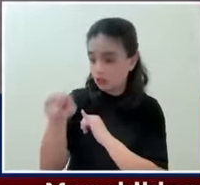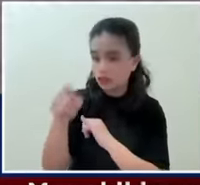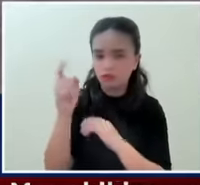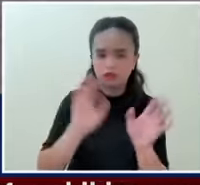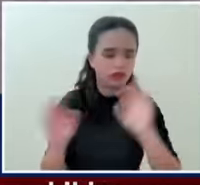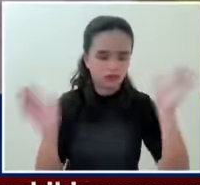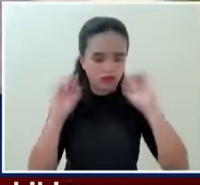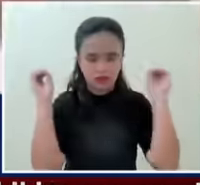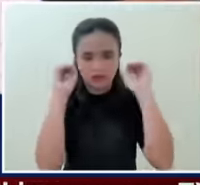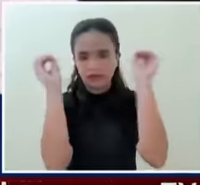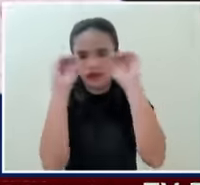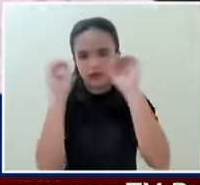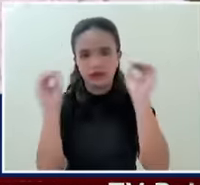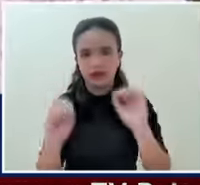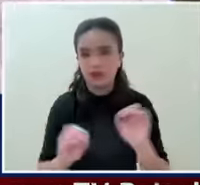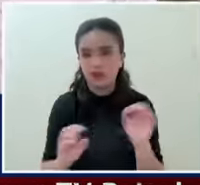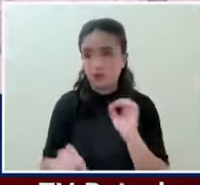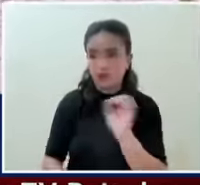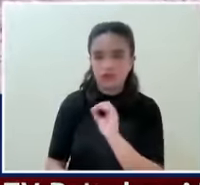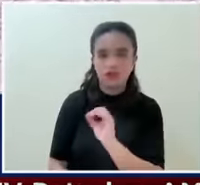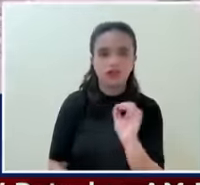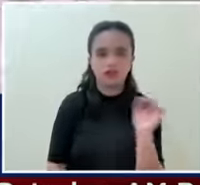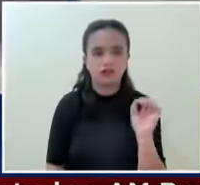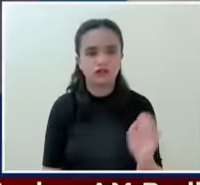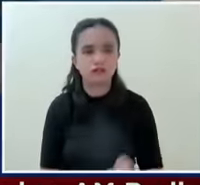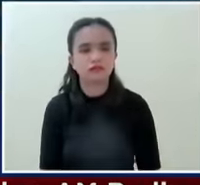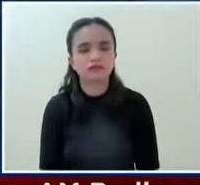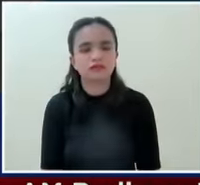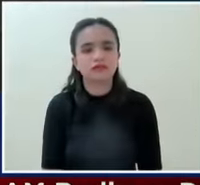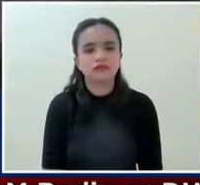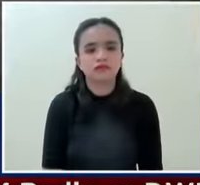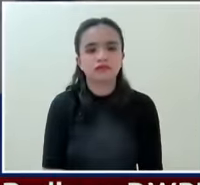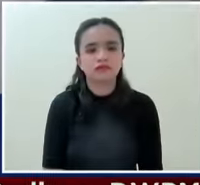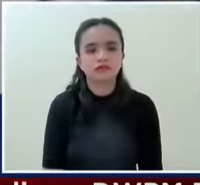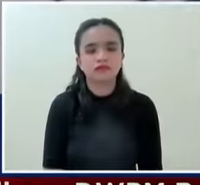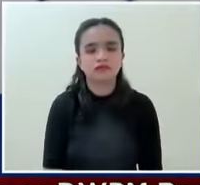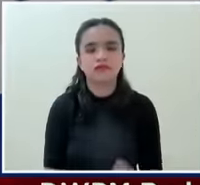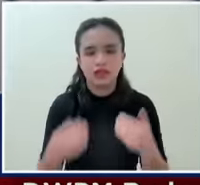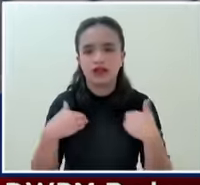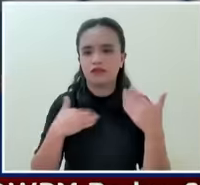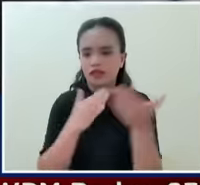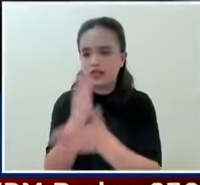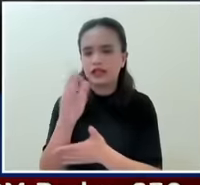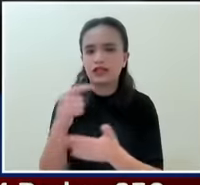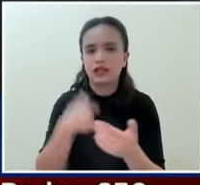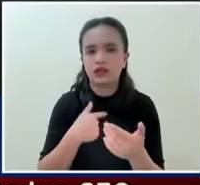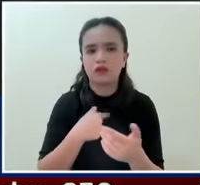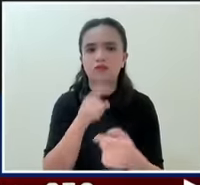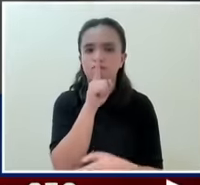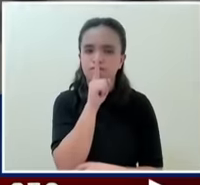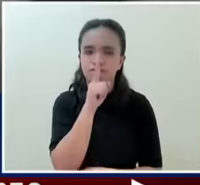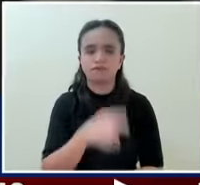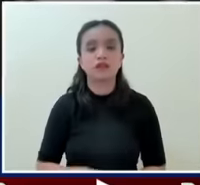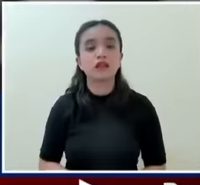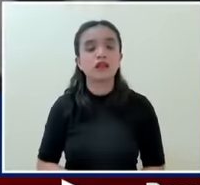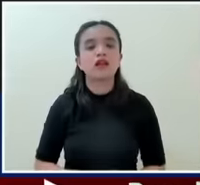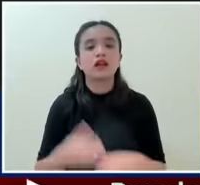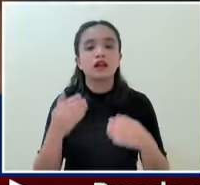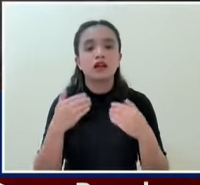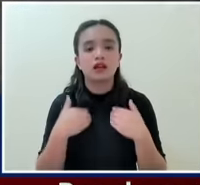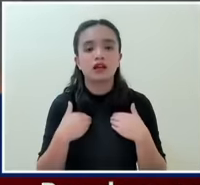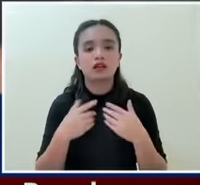po, police. Wala po, wala po. Wala? Wala po. May rights po ako hindi magsalita. Posibleng sampahan ng reklamong estafa